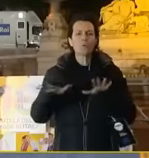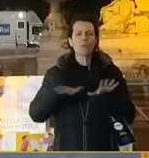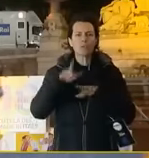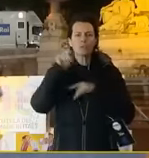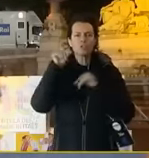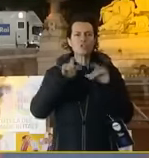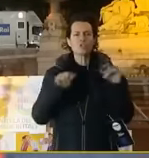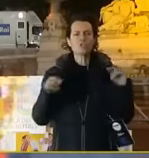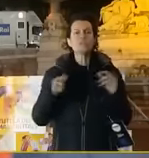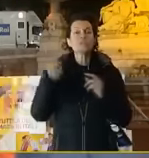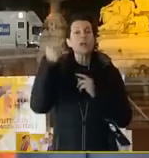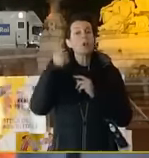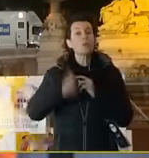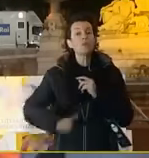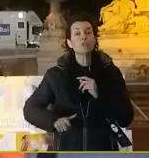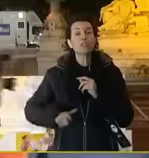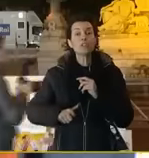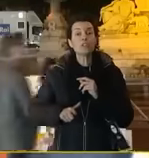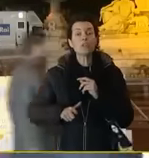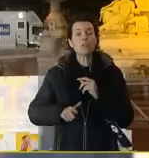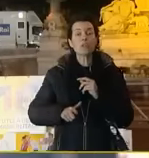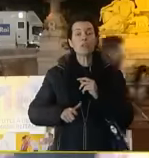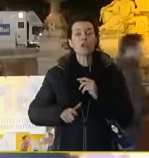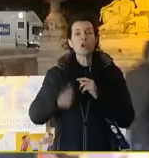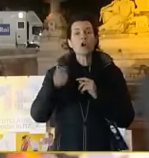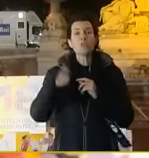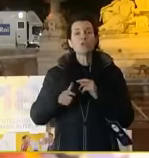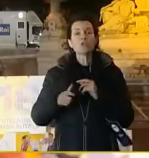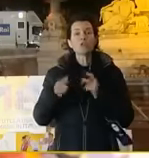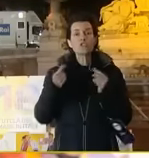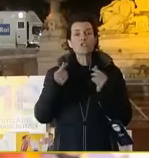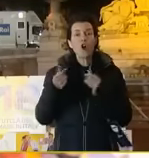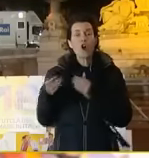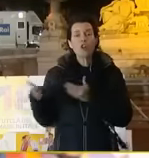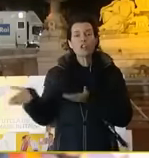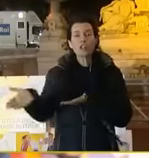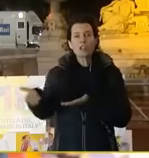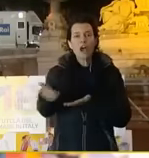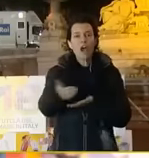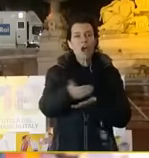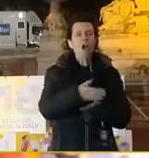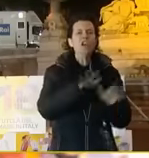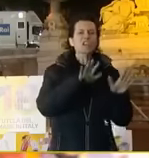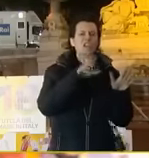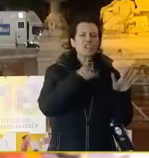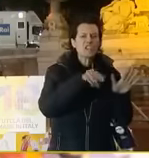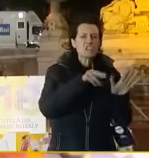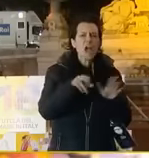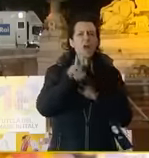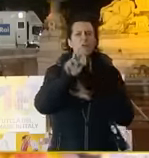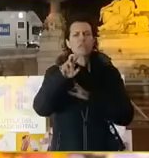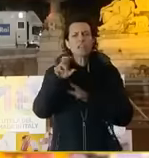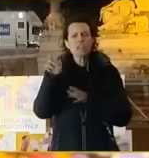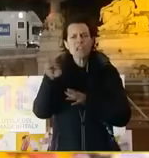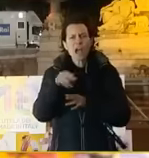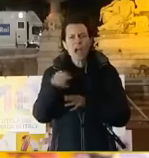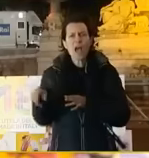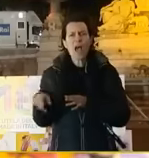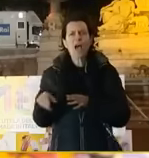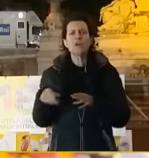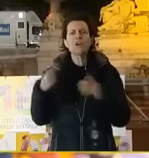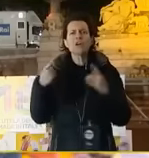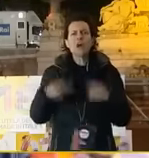Io amo questo movimento perché è il movimento che raccoglie soldi, 20 euro, 10 euro, 5 euro per cercare di prendere una sala,